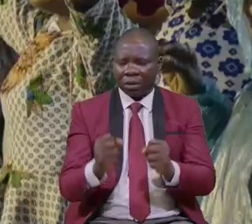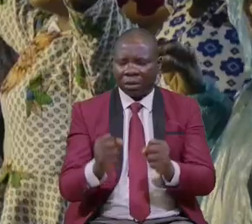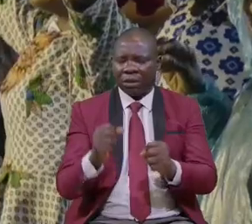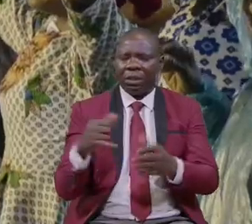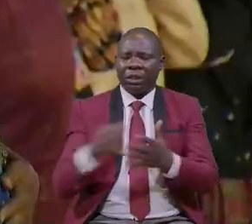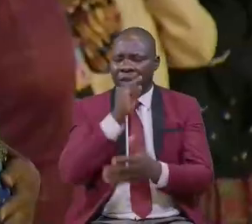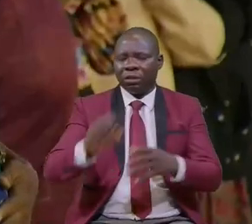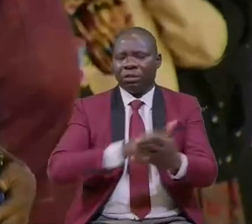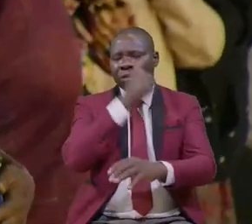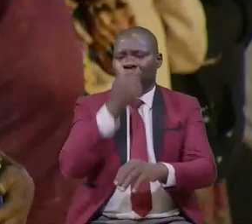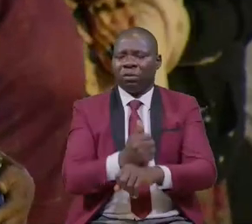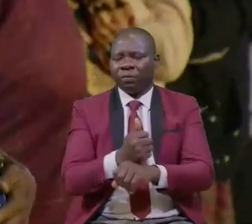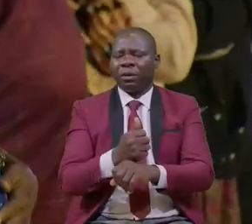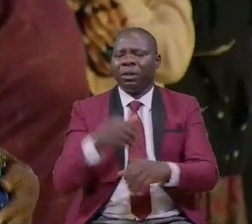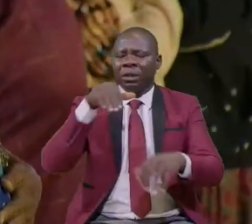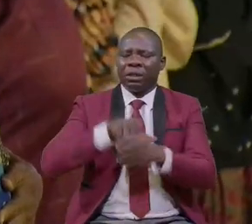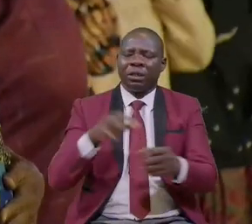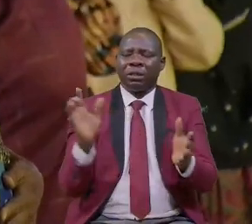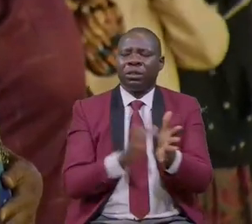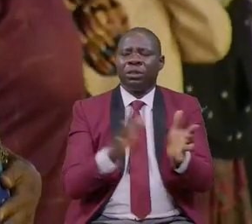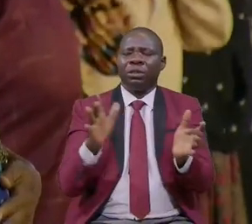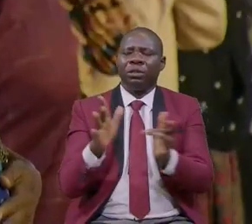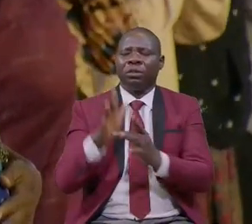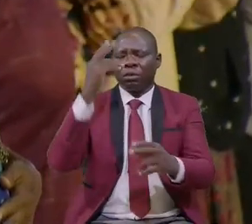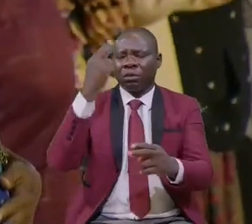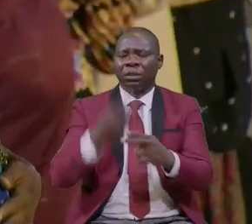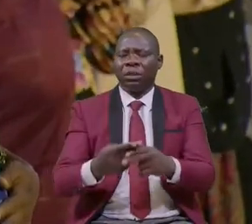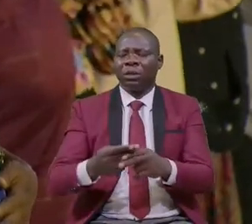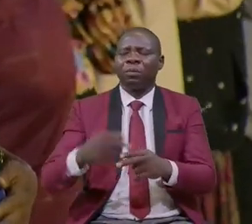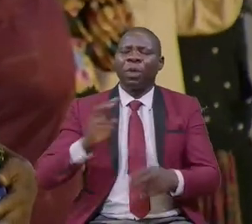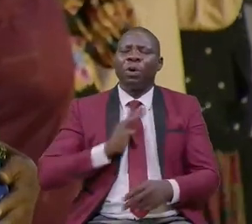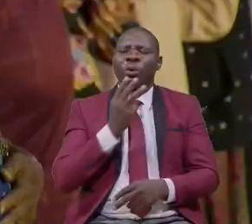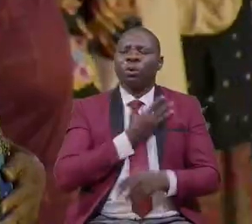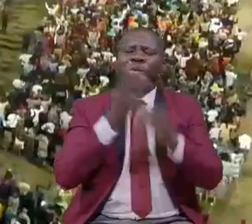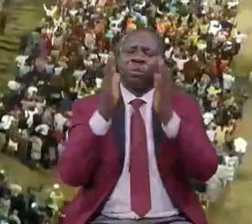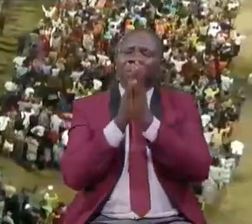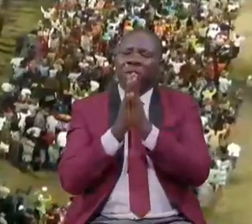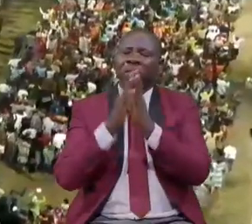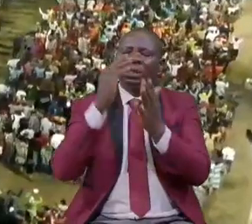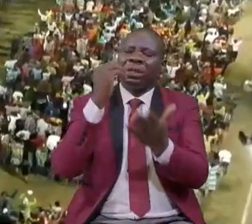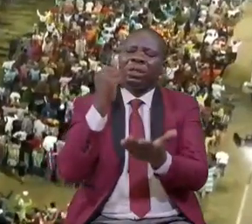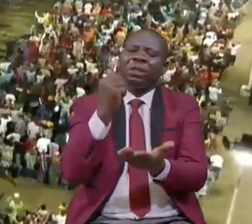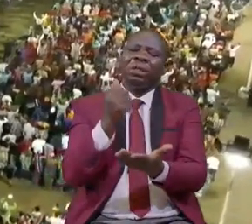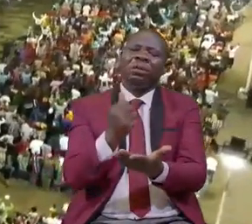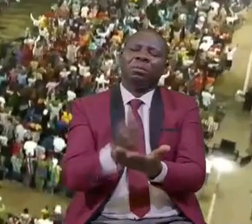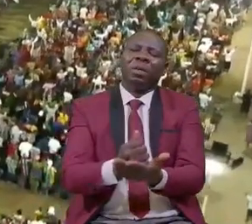C'est confirmé. Au nom de Jésus, nous prions.